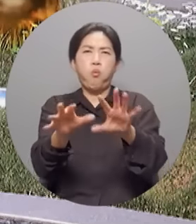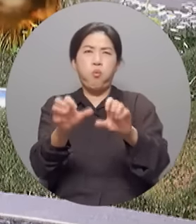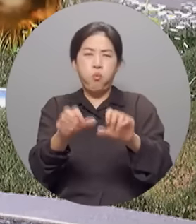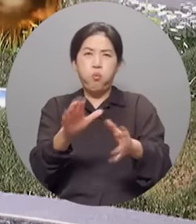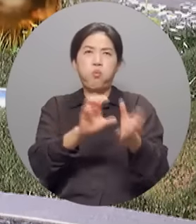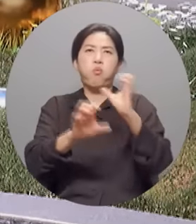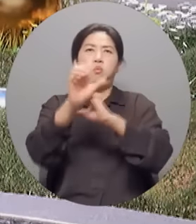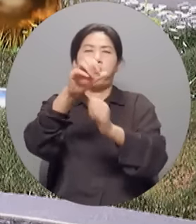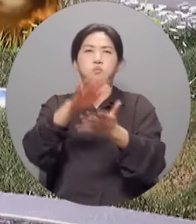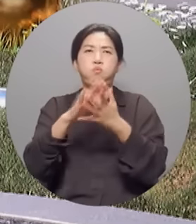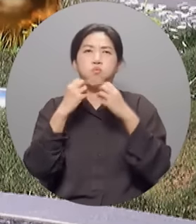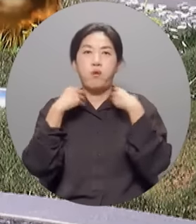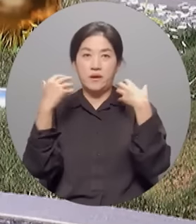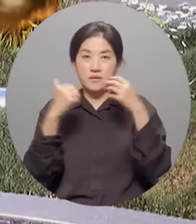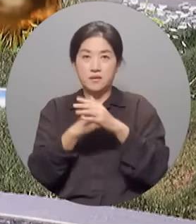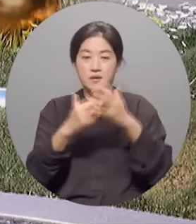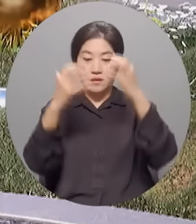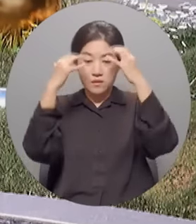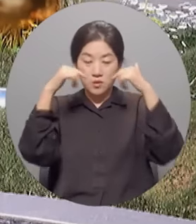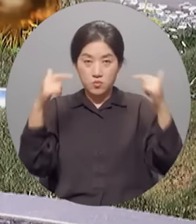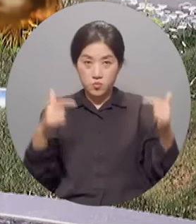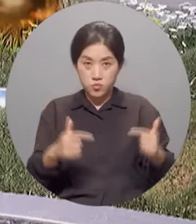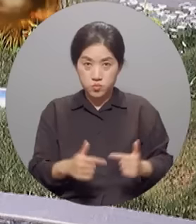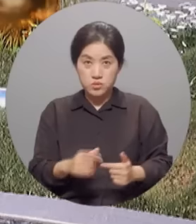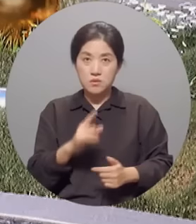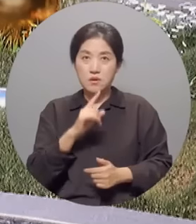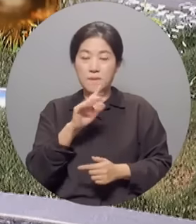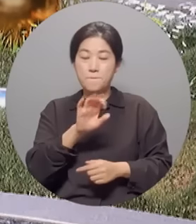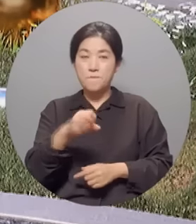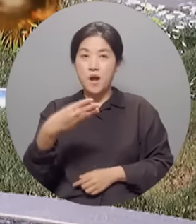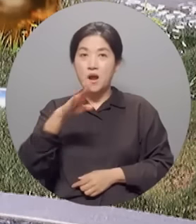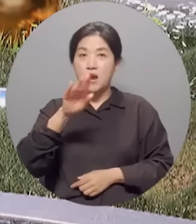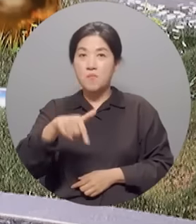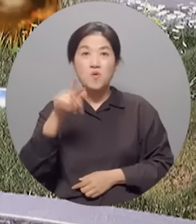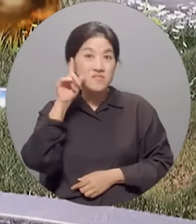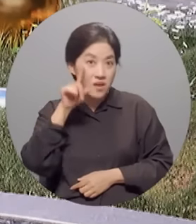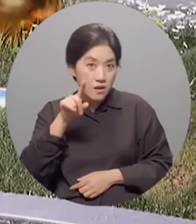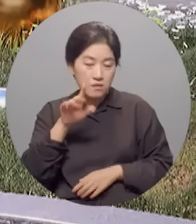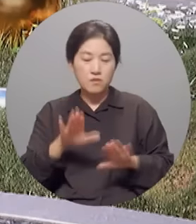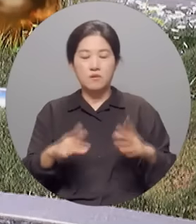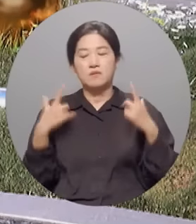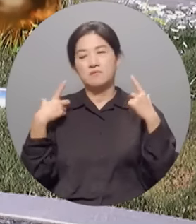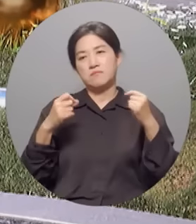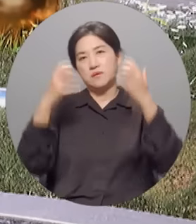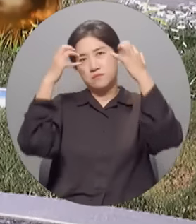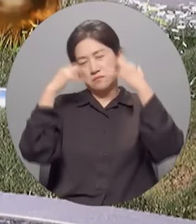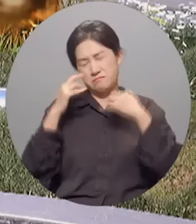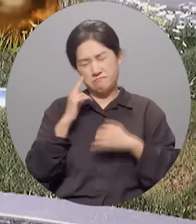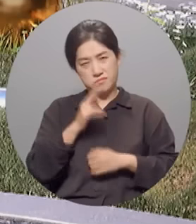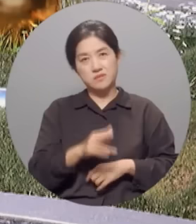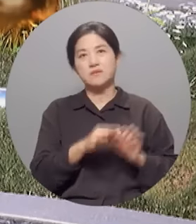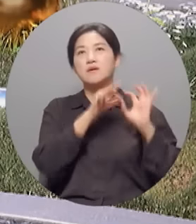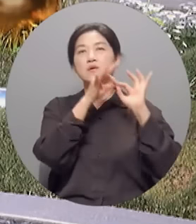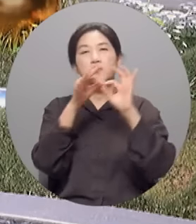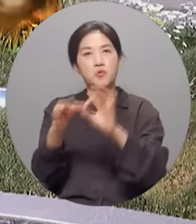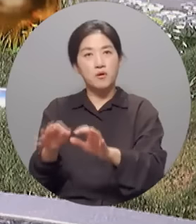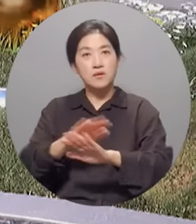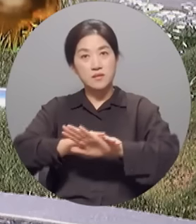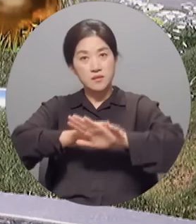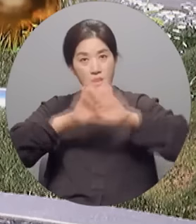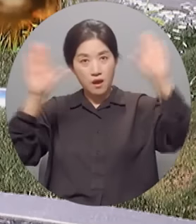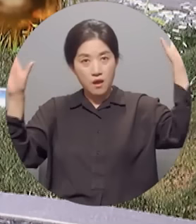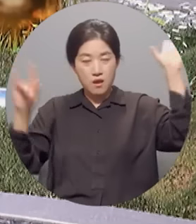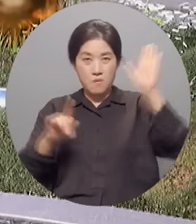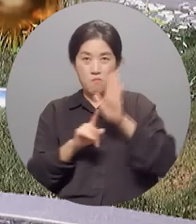더해지고 있는데요. 더위가 누그러진다는 말복인 내일도 오늘과 같은 더위가 기승을 부리겠습니다. 낮 동안의 기온이